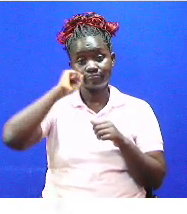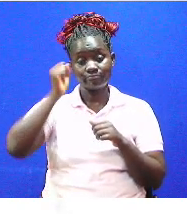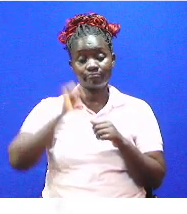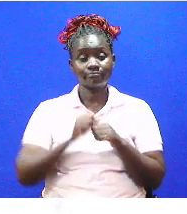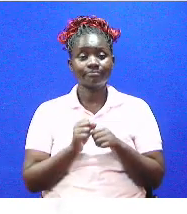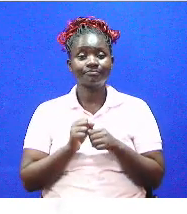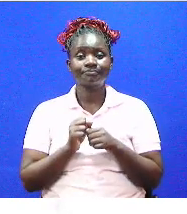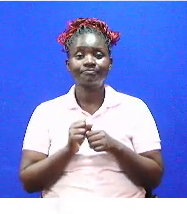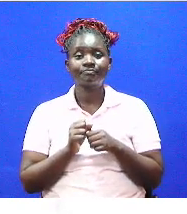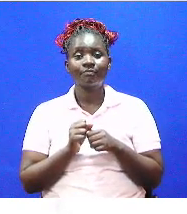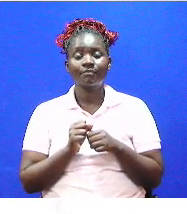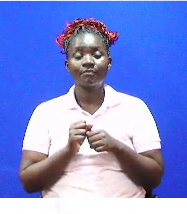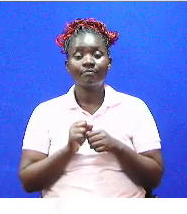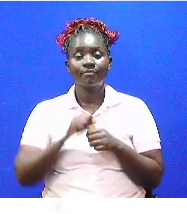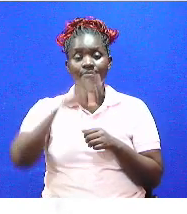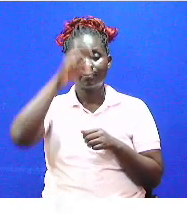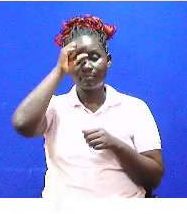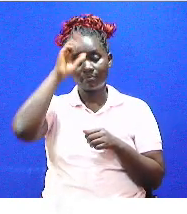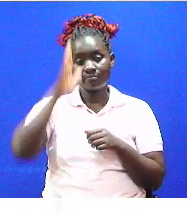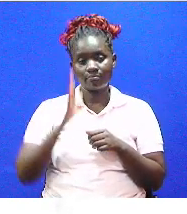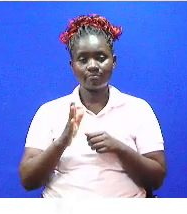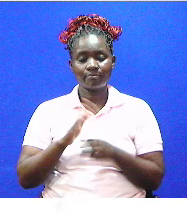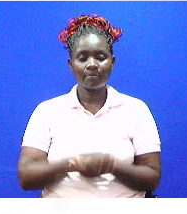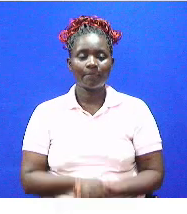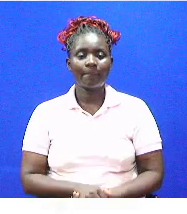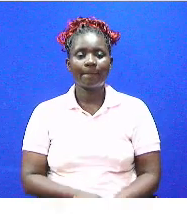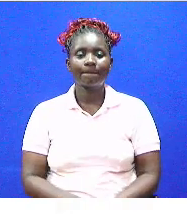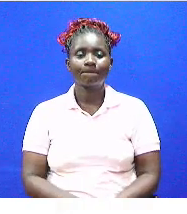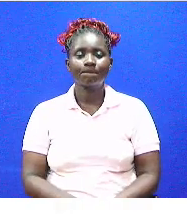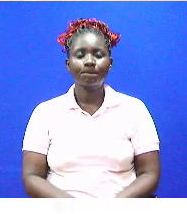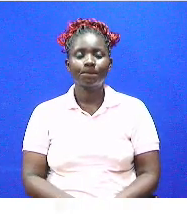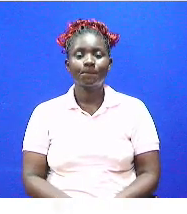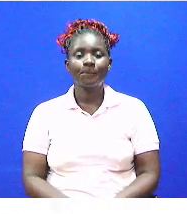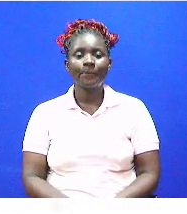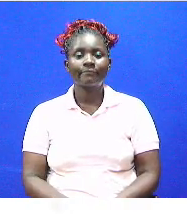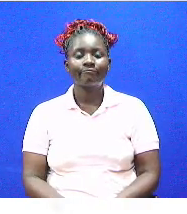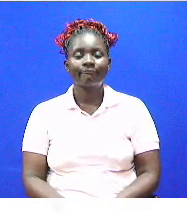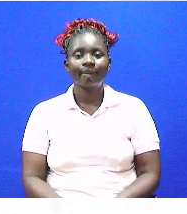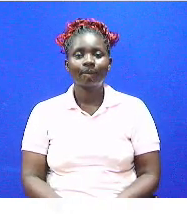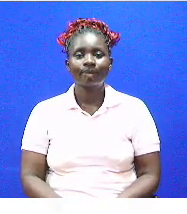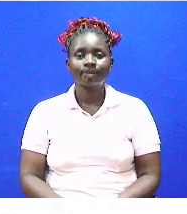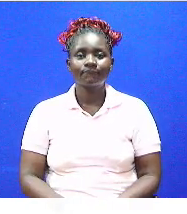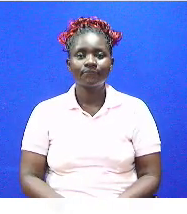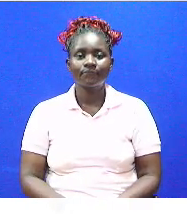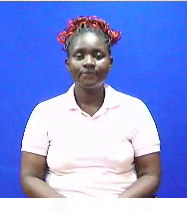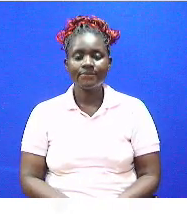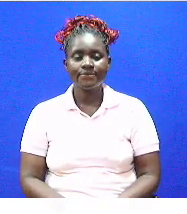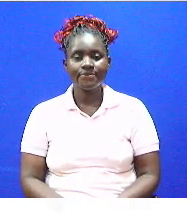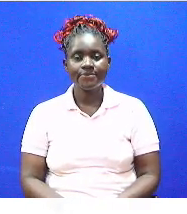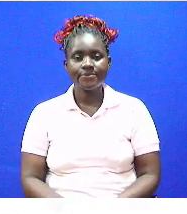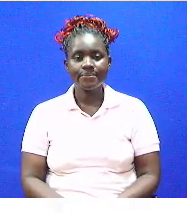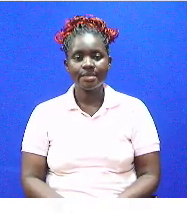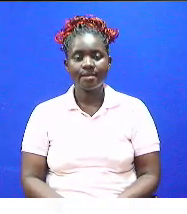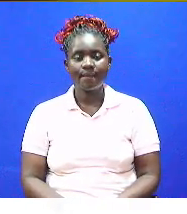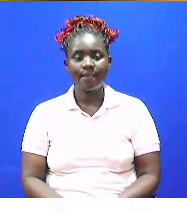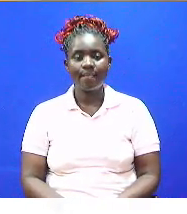ogo sigasigo ko mu governor we county ya Kisii roboti rosenjiro bikrono no moriketo dipona